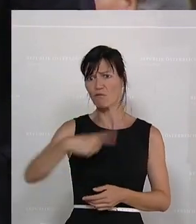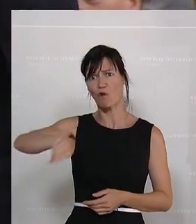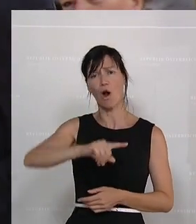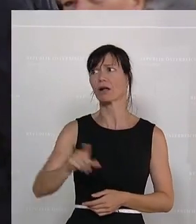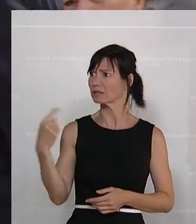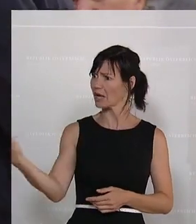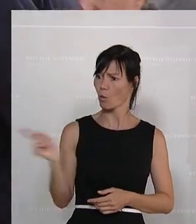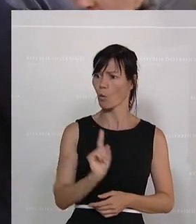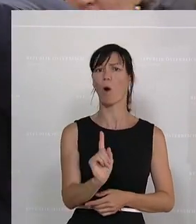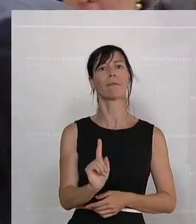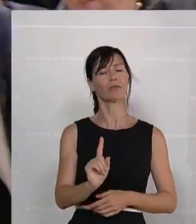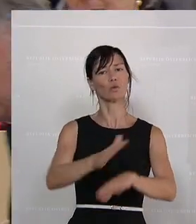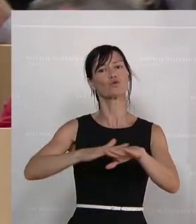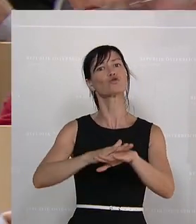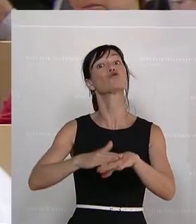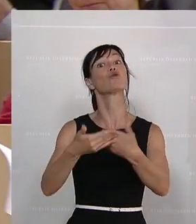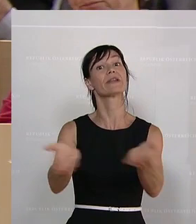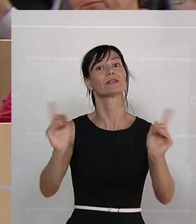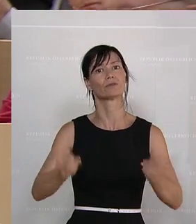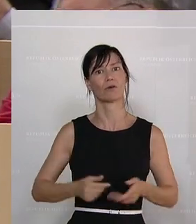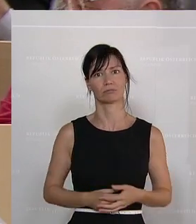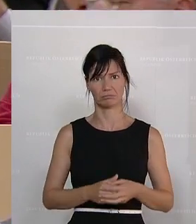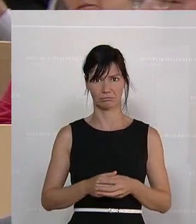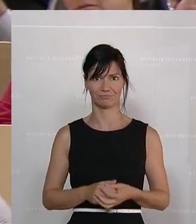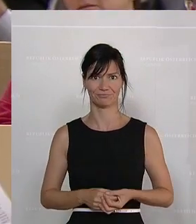tragen entschuldigen sie sich dafür